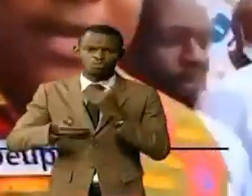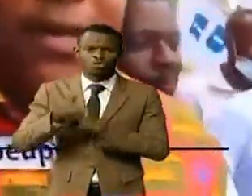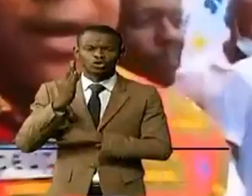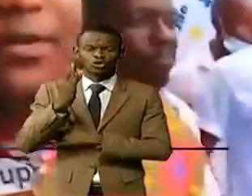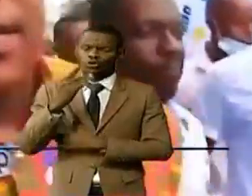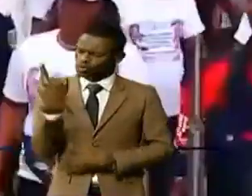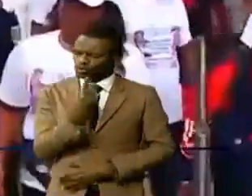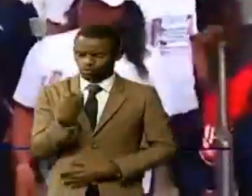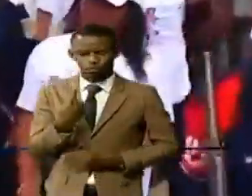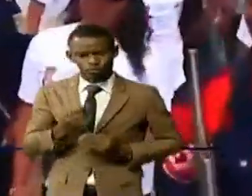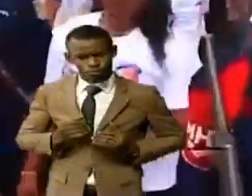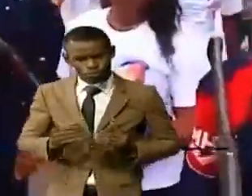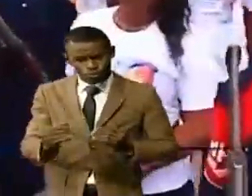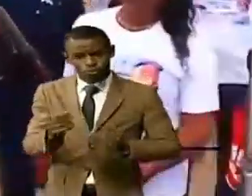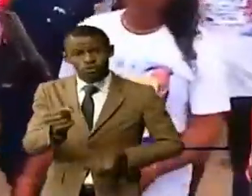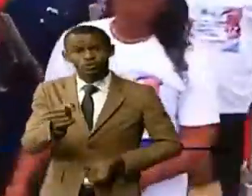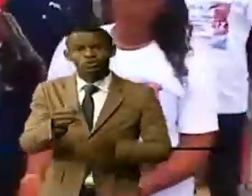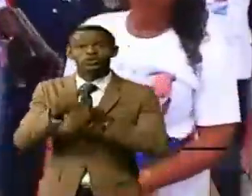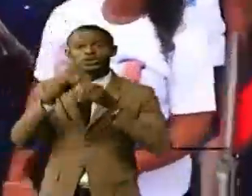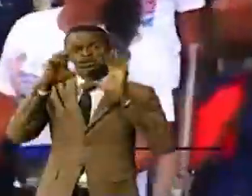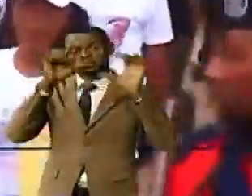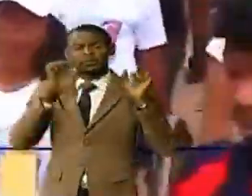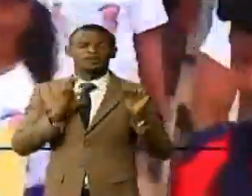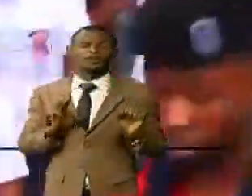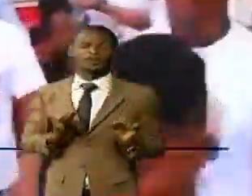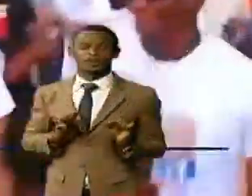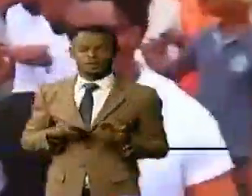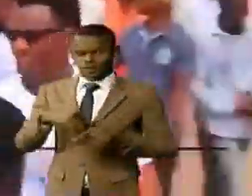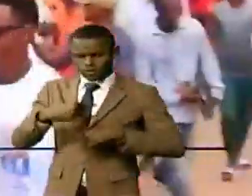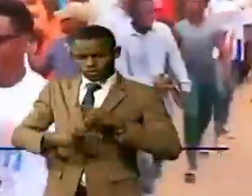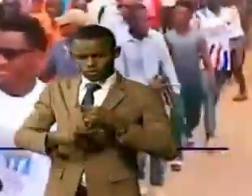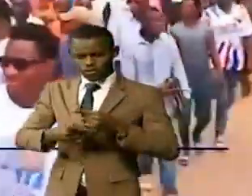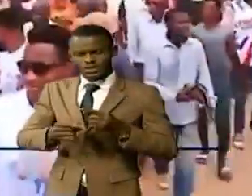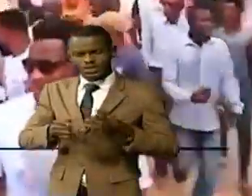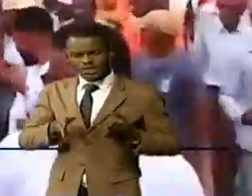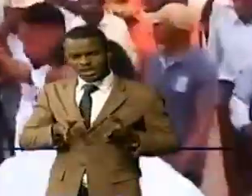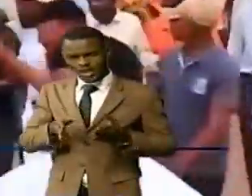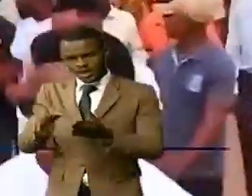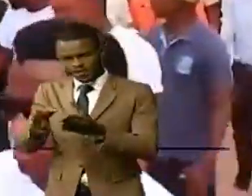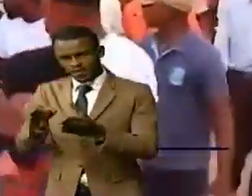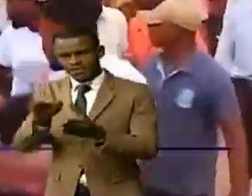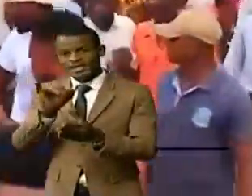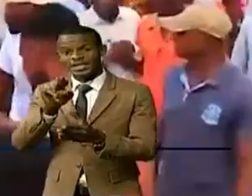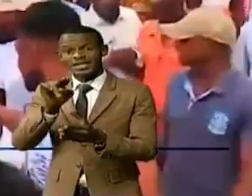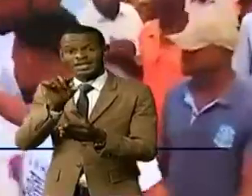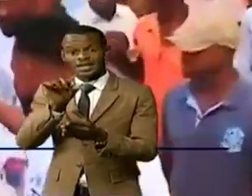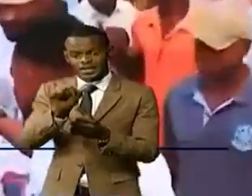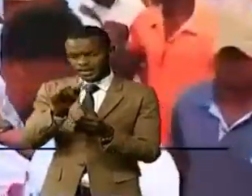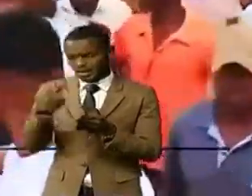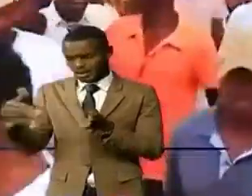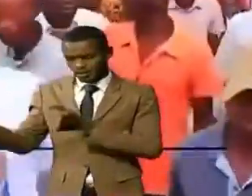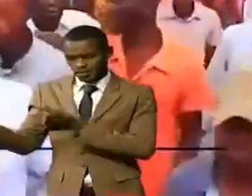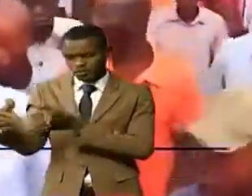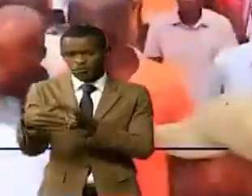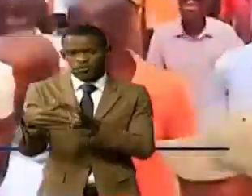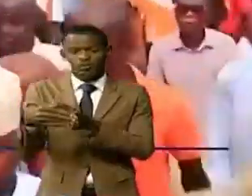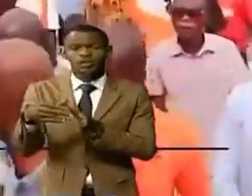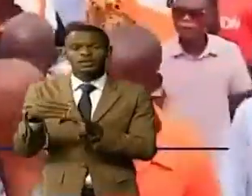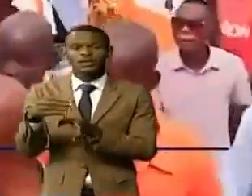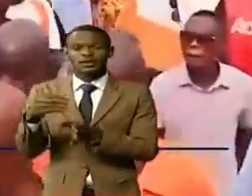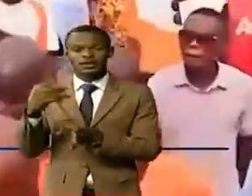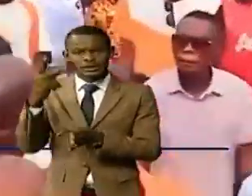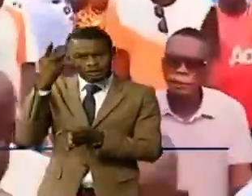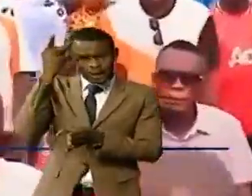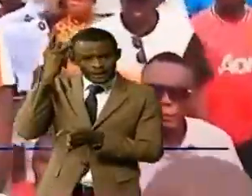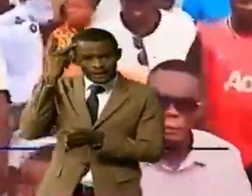soutenir. Partie du croisement des avenues Inga et Laurent Désiré Kabila, cette marche a eu pour point de chute le gouvernorat du